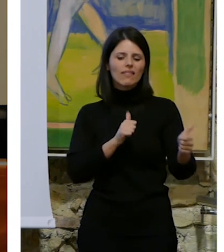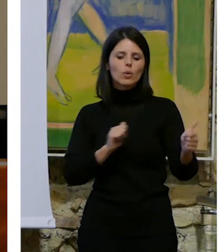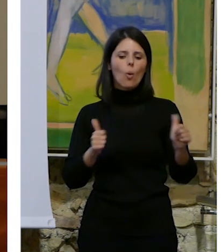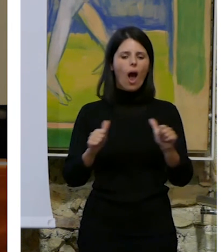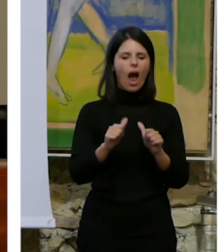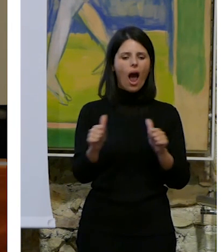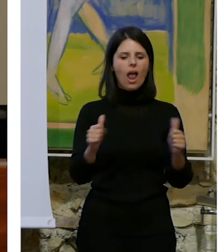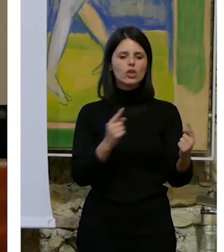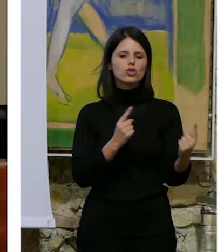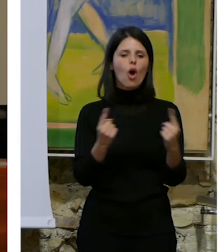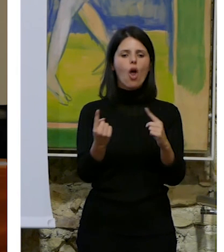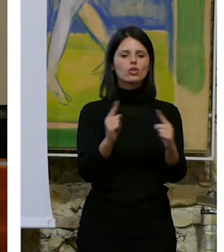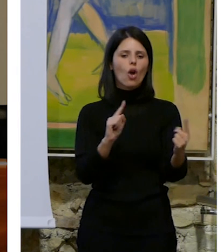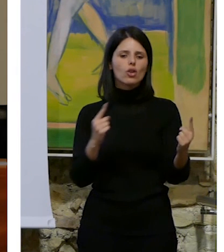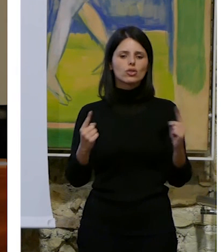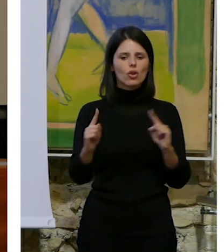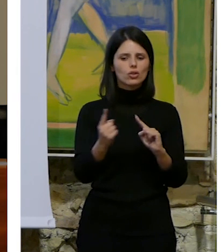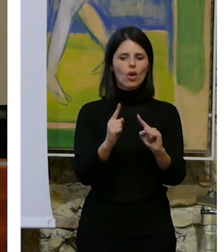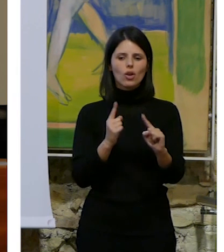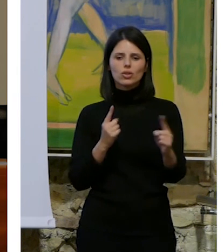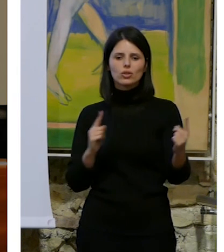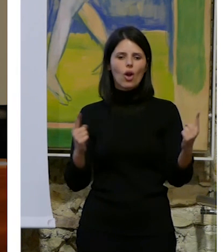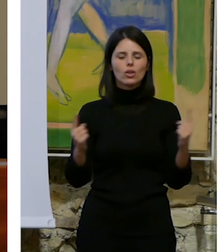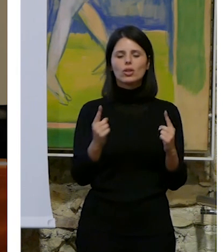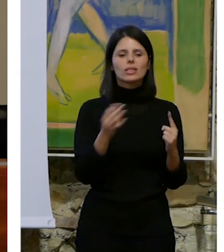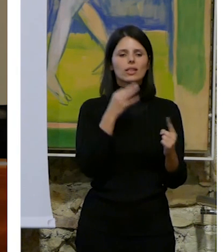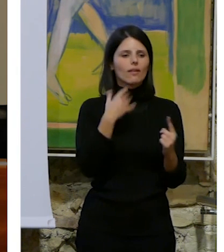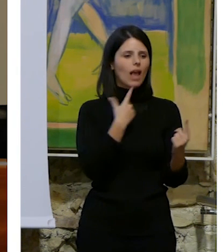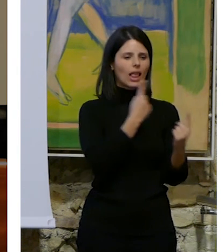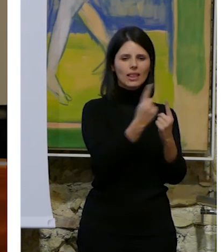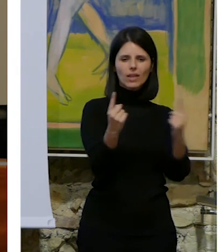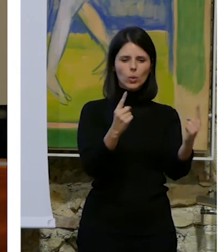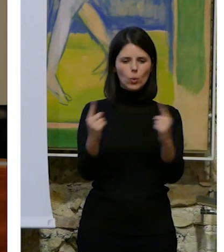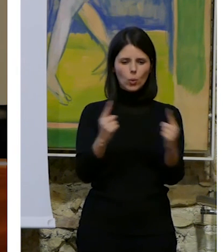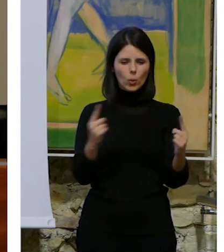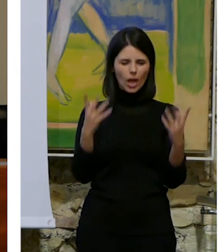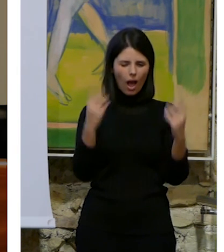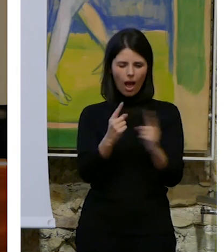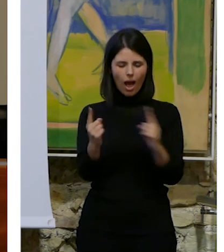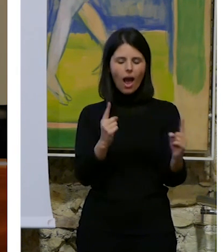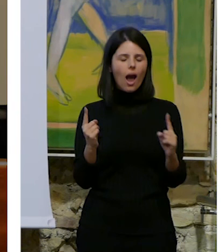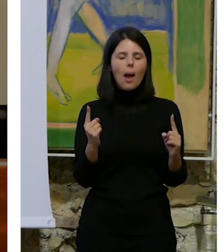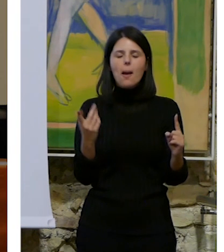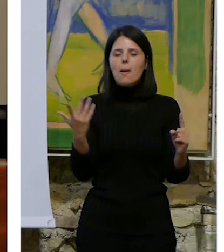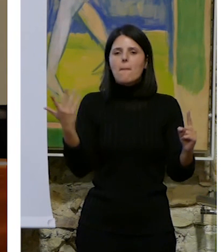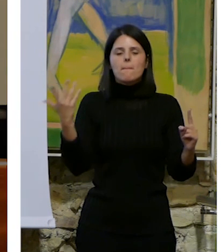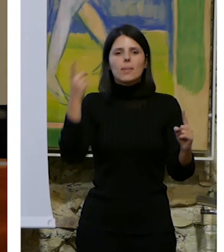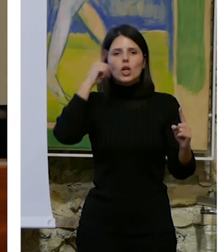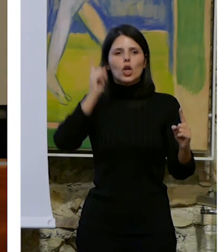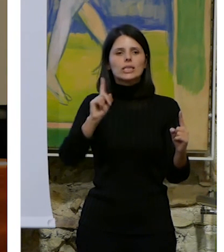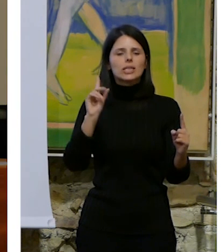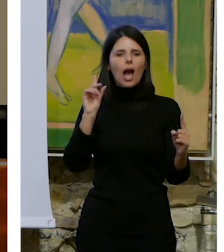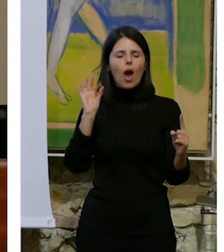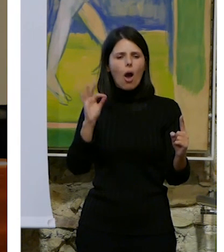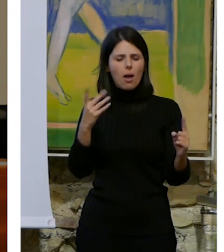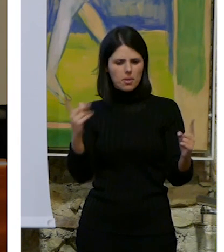individuali, cioè il mondo viene fatto da tanti individui che a un certo punto non si sa perché e come si